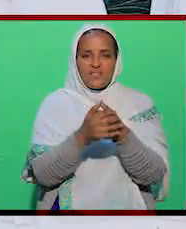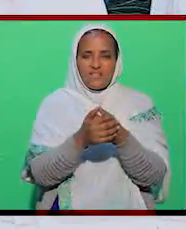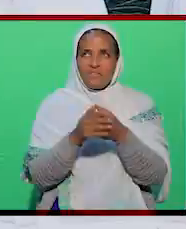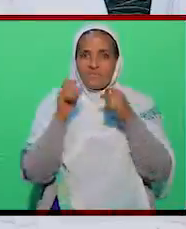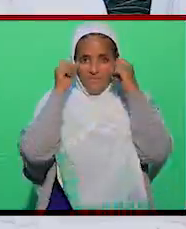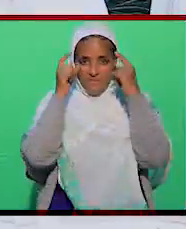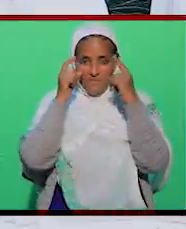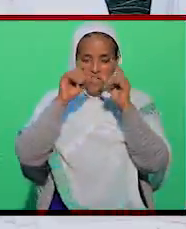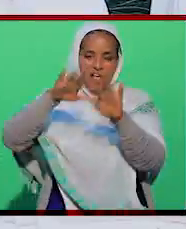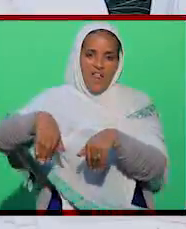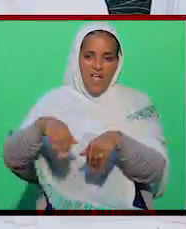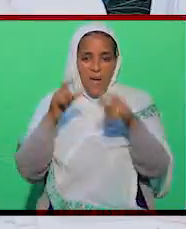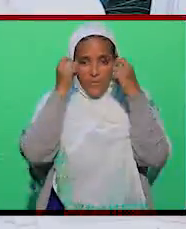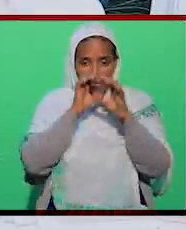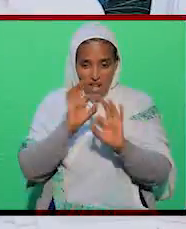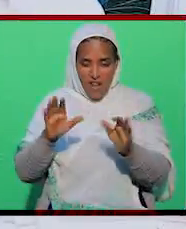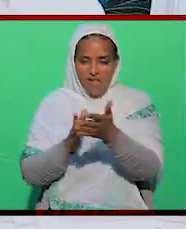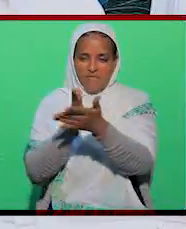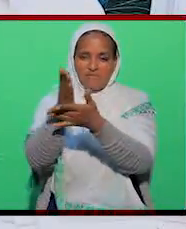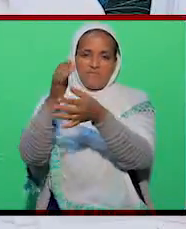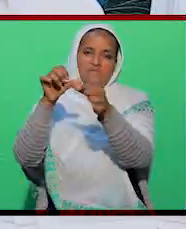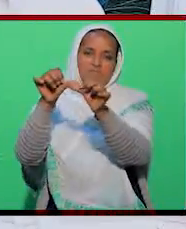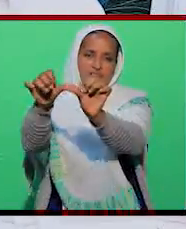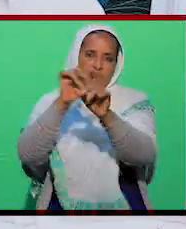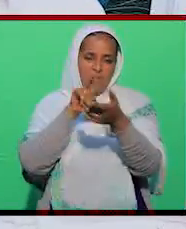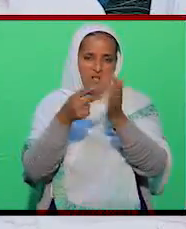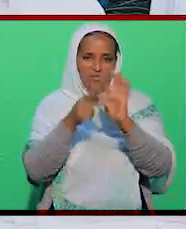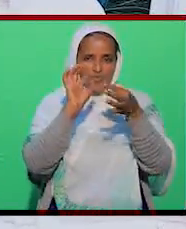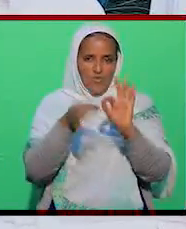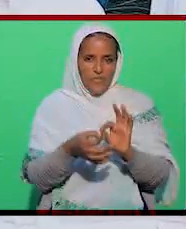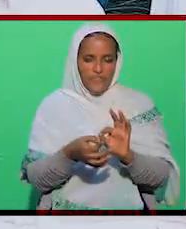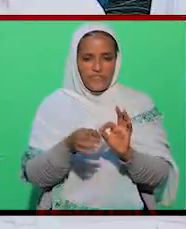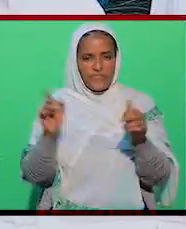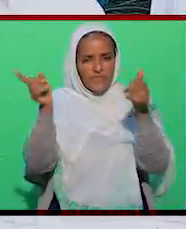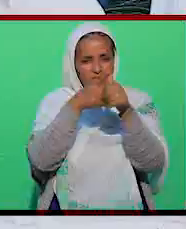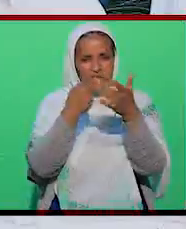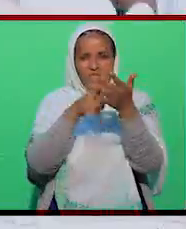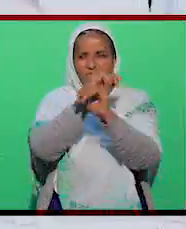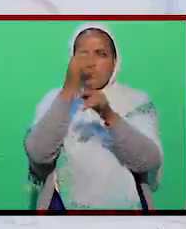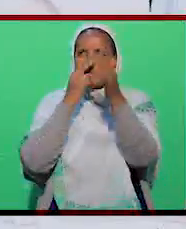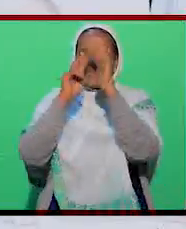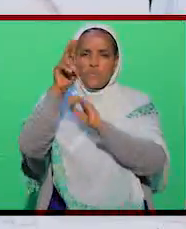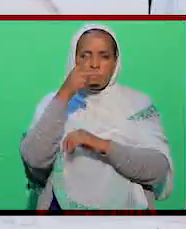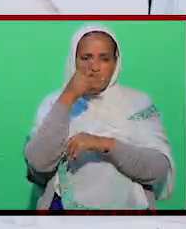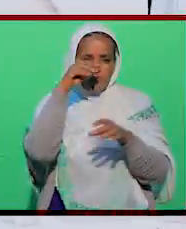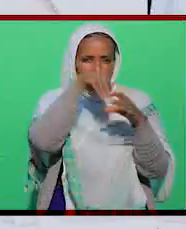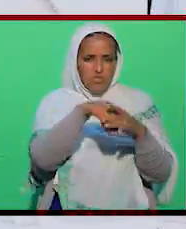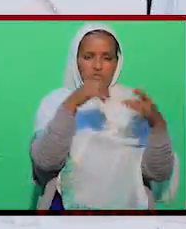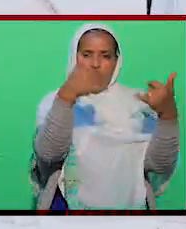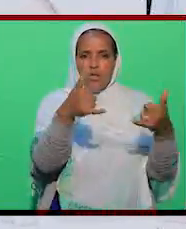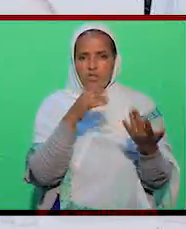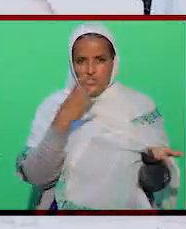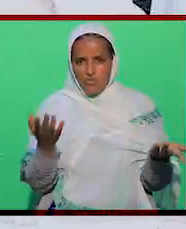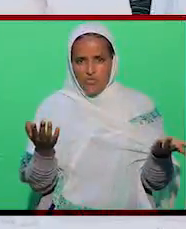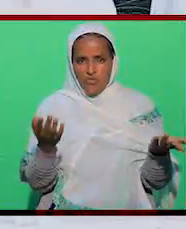እና እንግዲህ ምንድን ነው ከነቃ ይቀራል ነው የሚነቃ ከሌለ ማጭበርበሩ ይቀጥላል። ሲጀመር እንዲህ ያለ ትንቢት